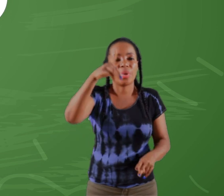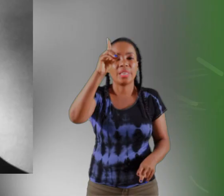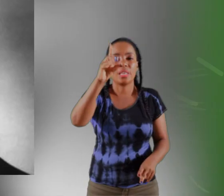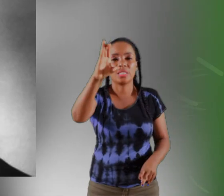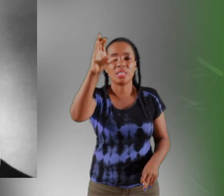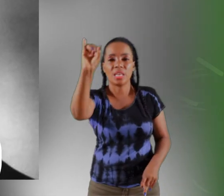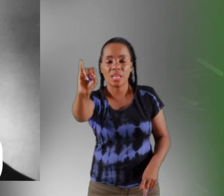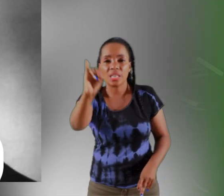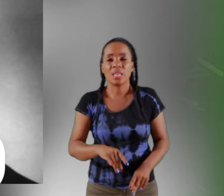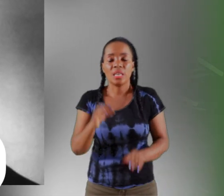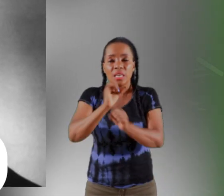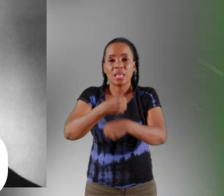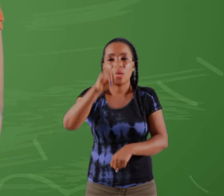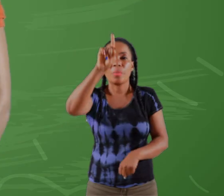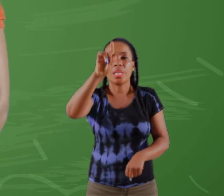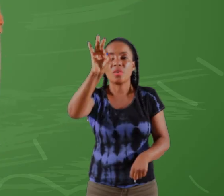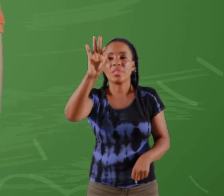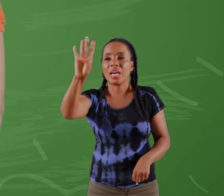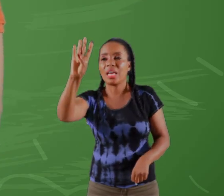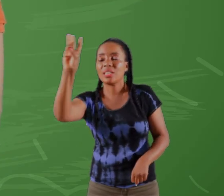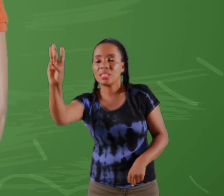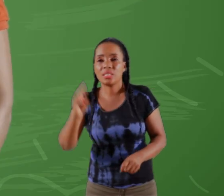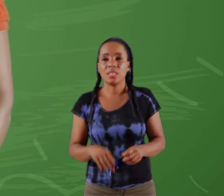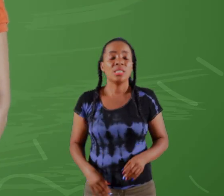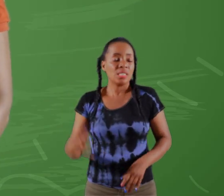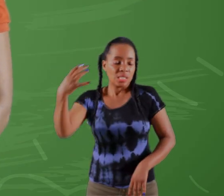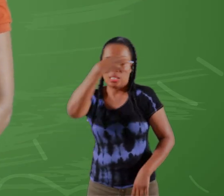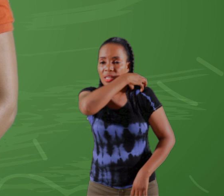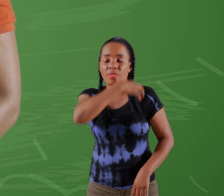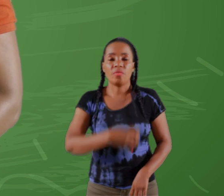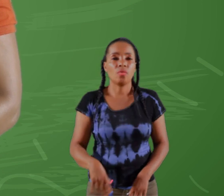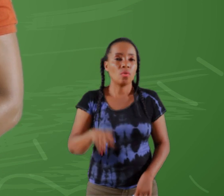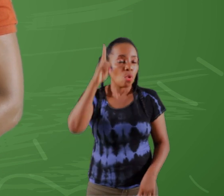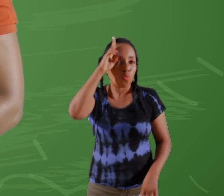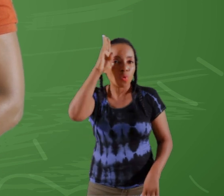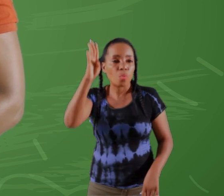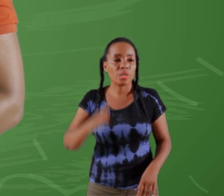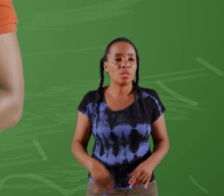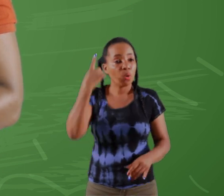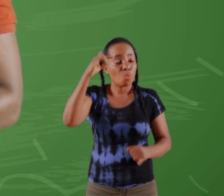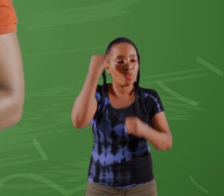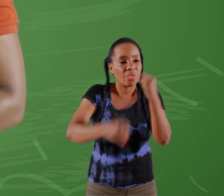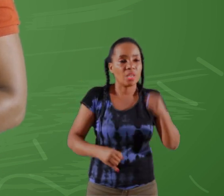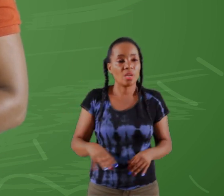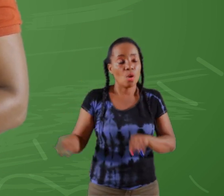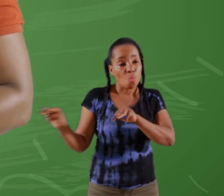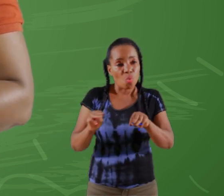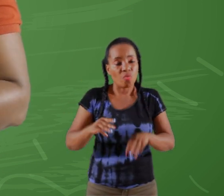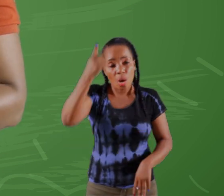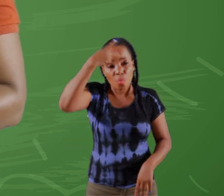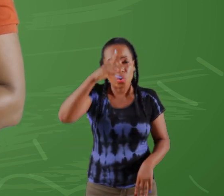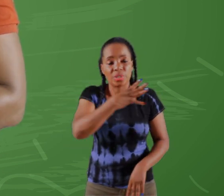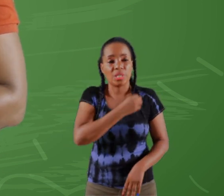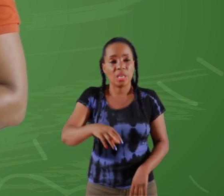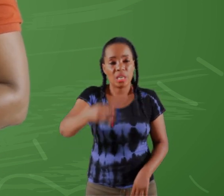par Félix Houphouët-Boigny. Nous avons enfin les mouvements politiques et religieux, tels que les meetings, les